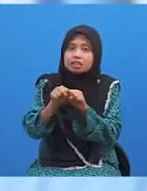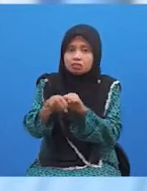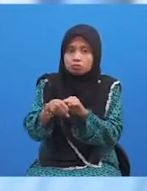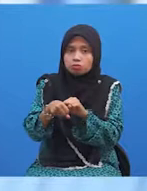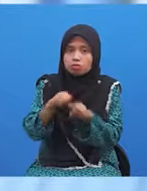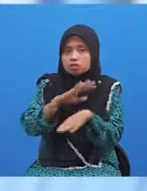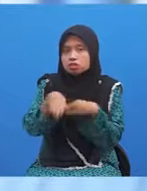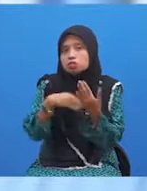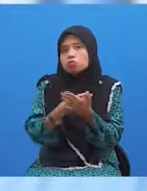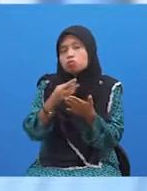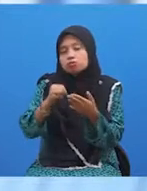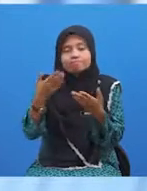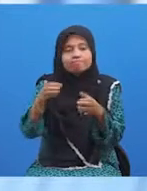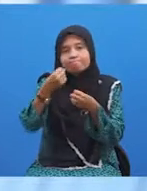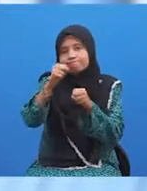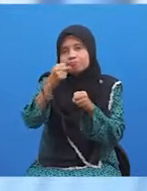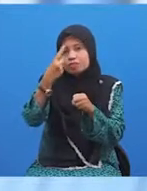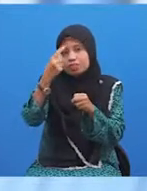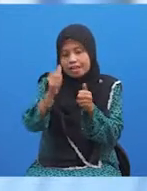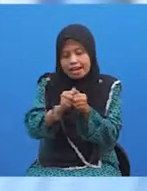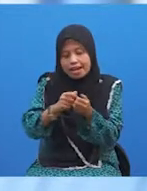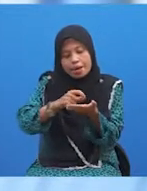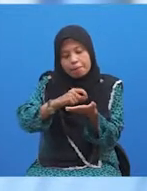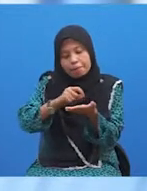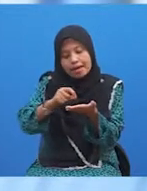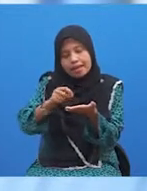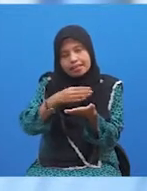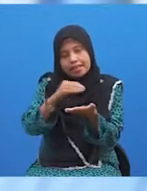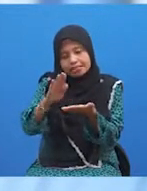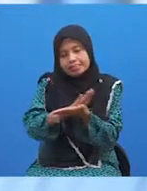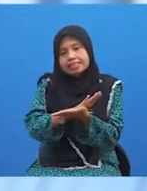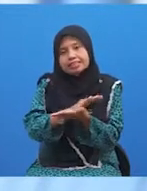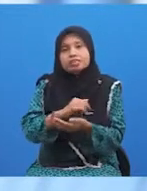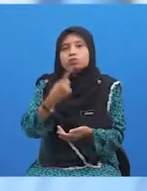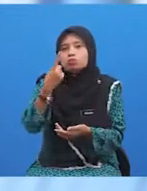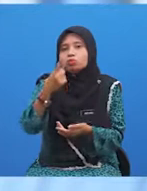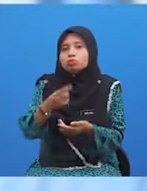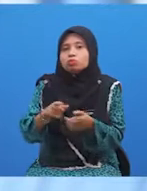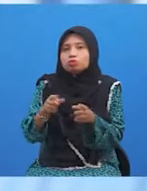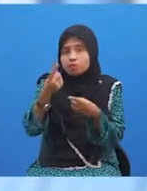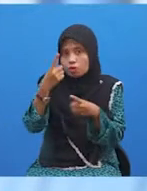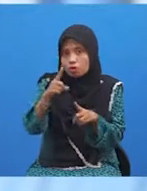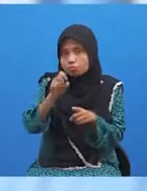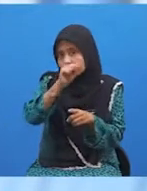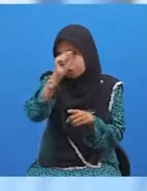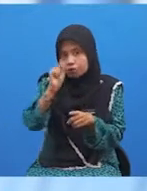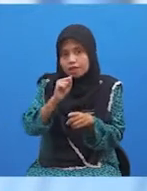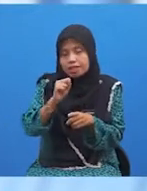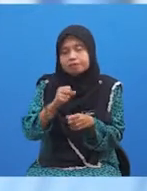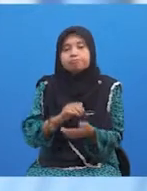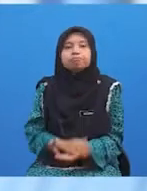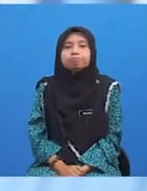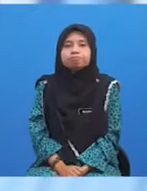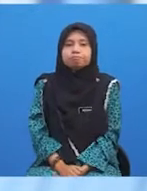semua murid sudah bersedia dengan pen dan kertas untuk menjawab